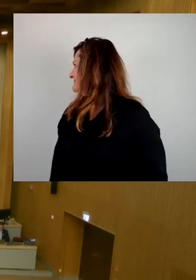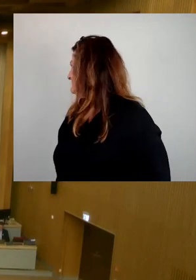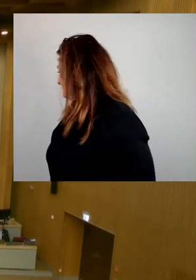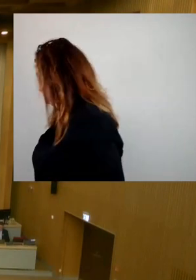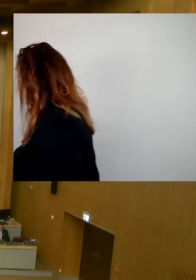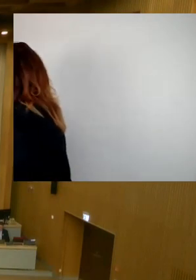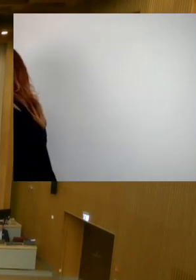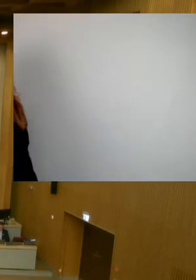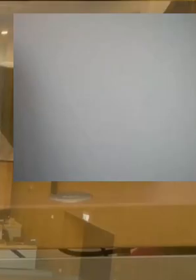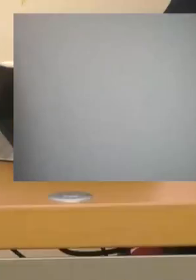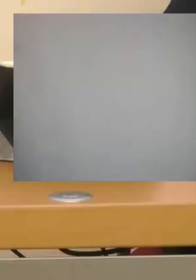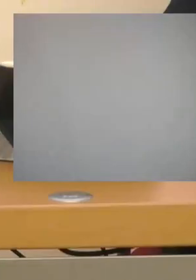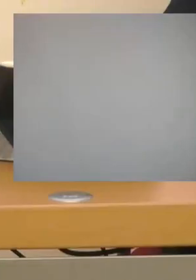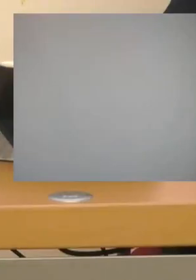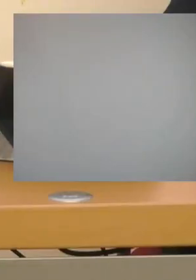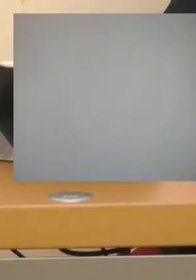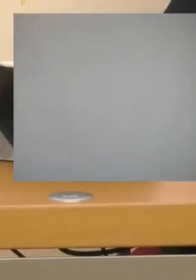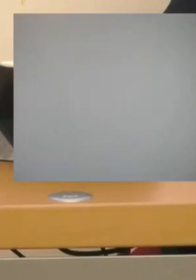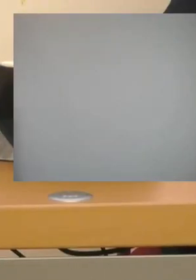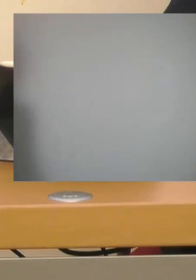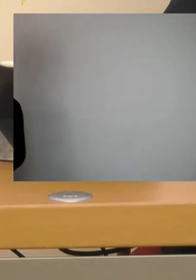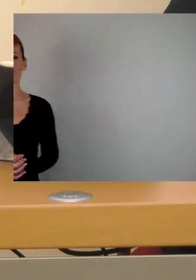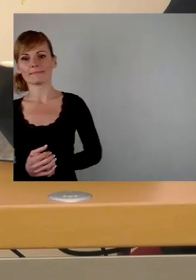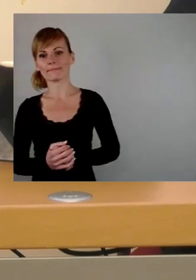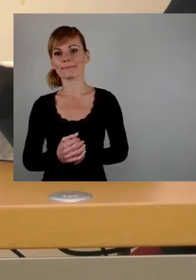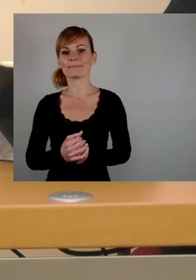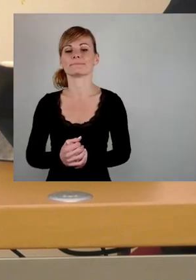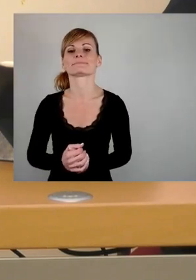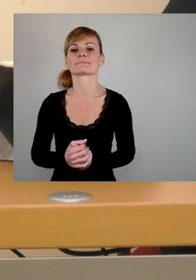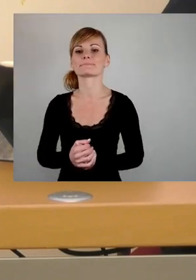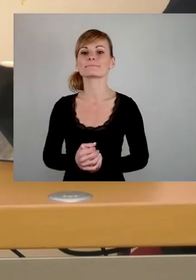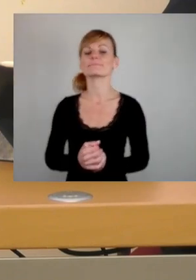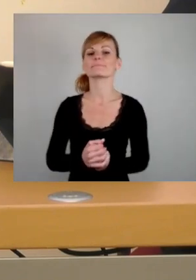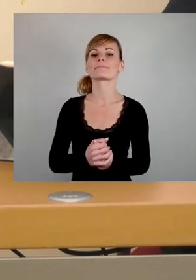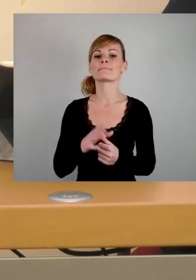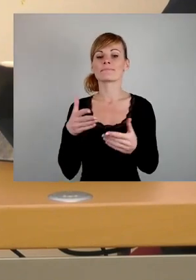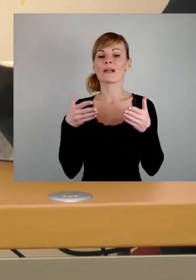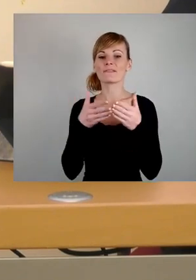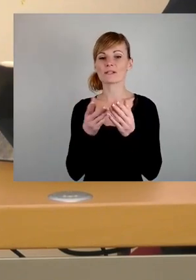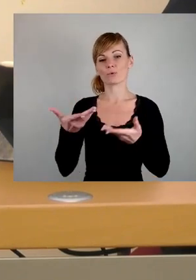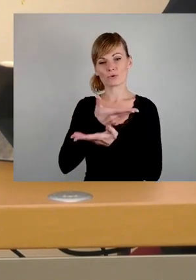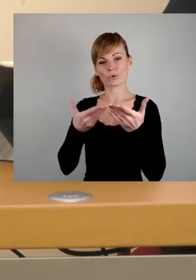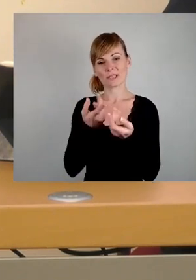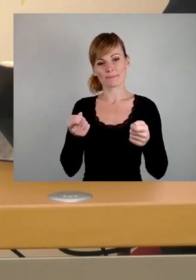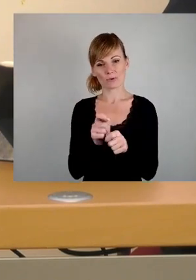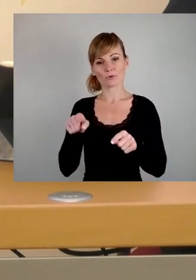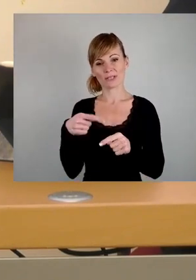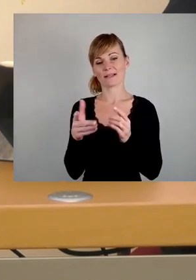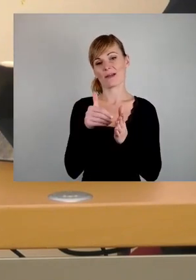abgeschlossen. Wir kommen jetzt zu weiteren Redewünschen. Erst Herr Wirz, dann Herr Hasler und dann Herr Engel.